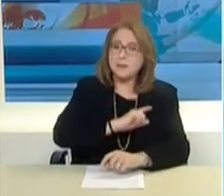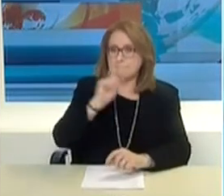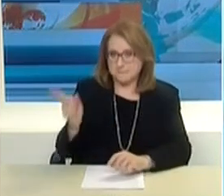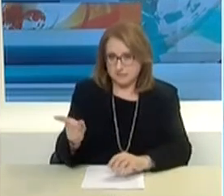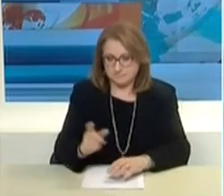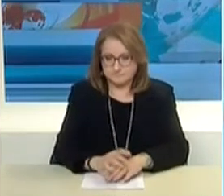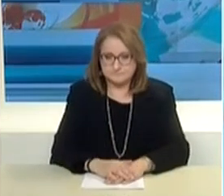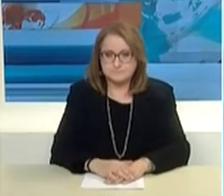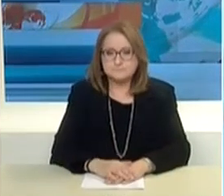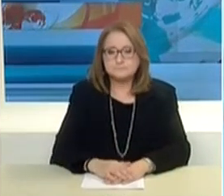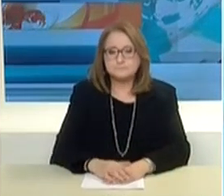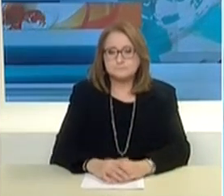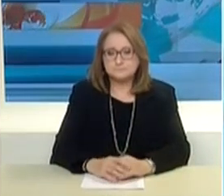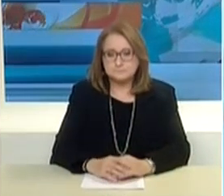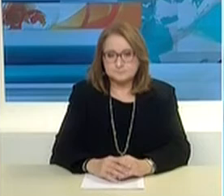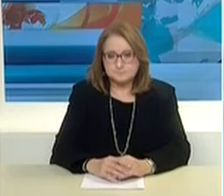Κυρία Κροντήρη.